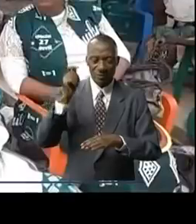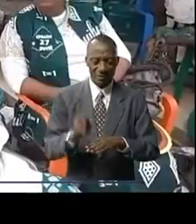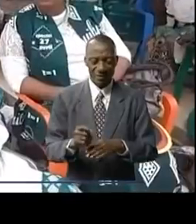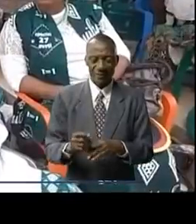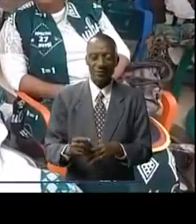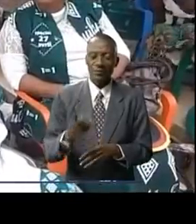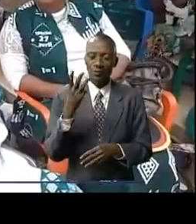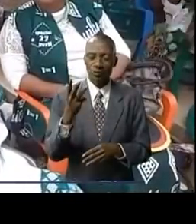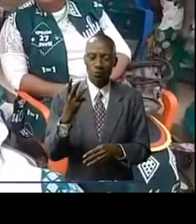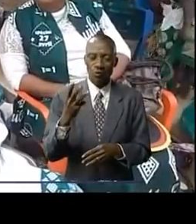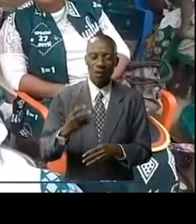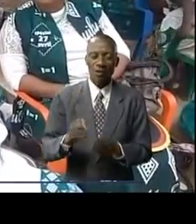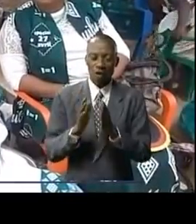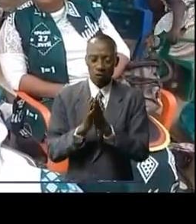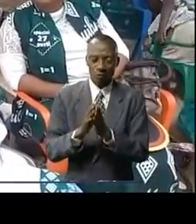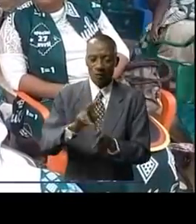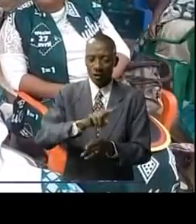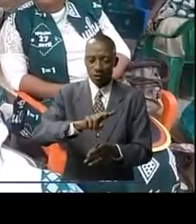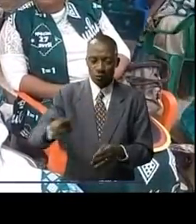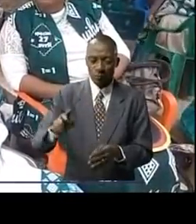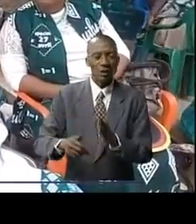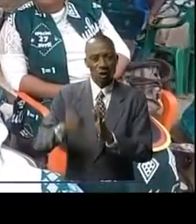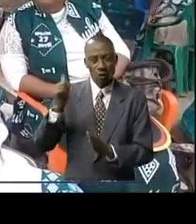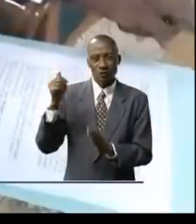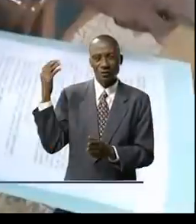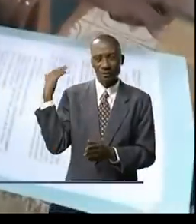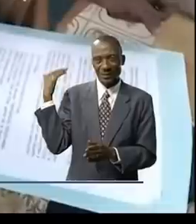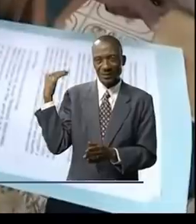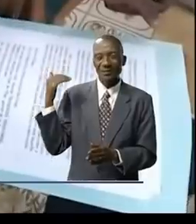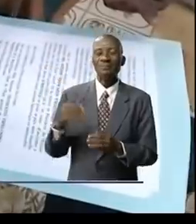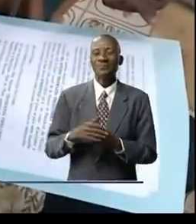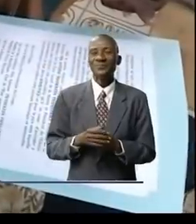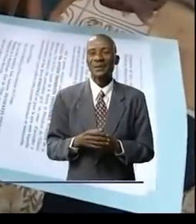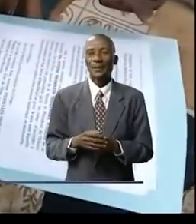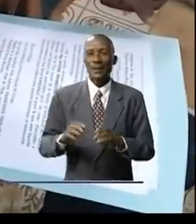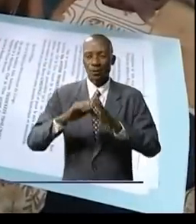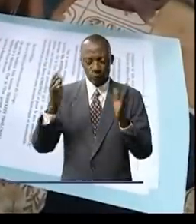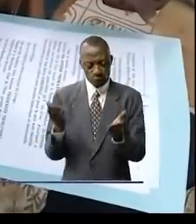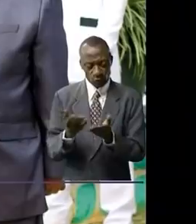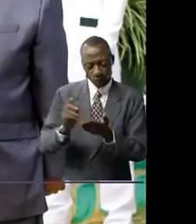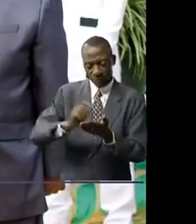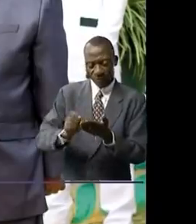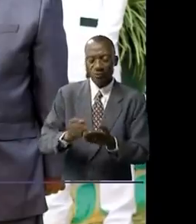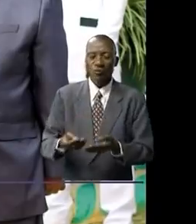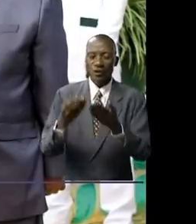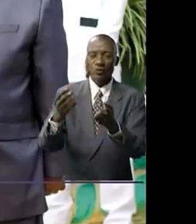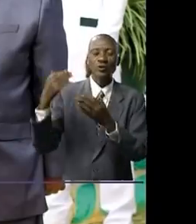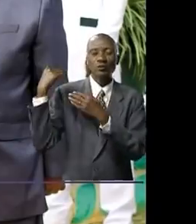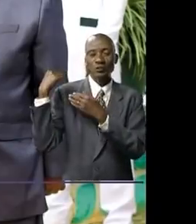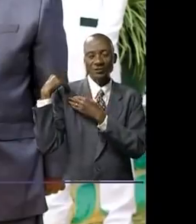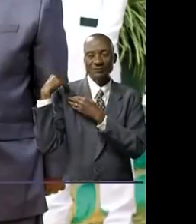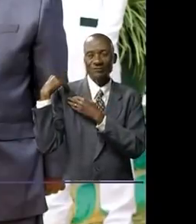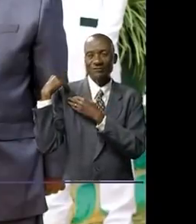2011. L'arrêt de sa réhabilitation a été remis au chef spirituel, représentant légal de l'église